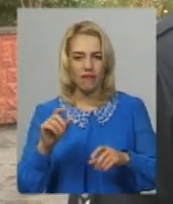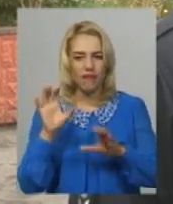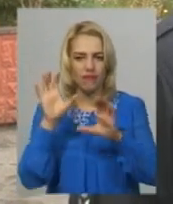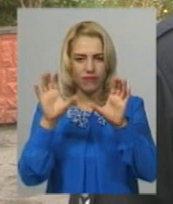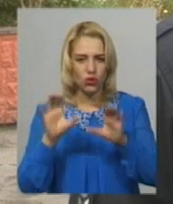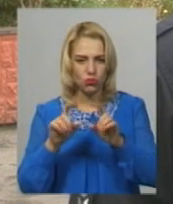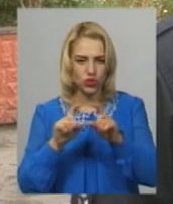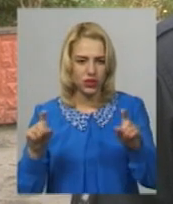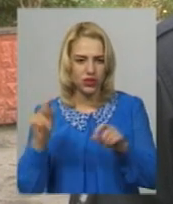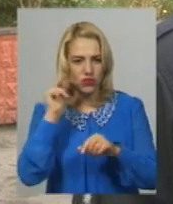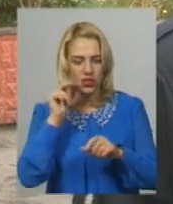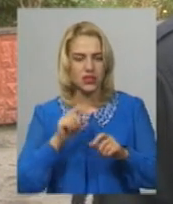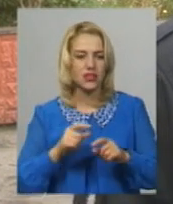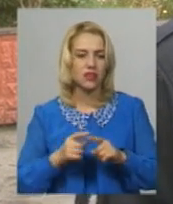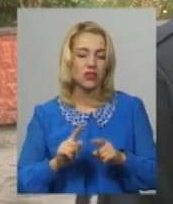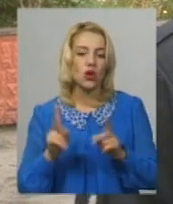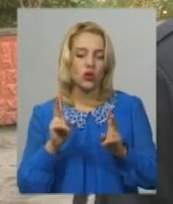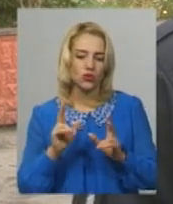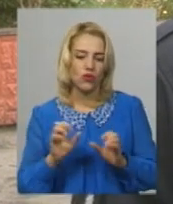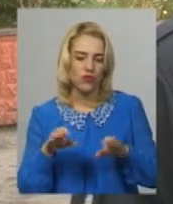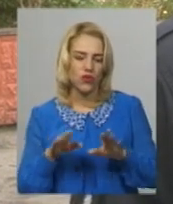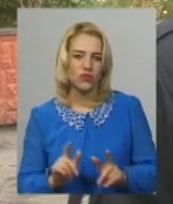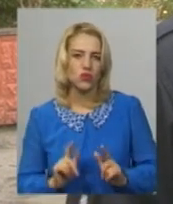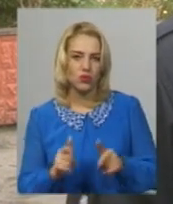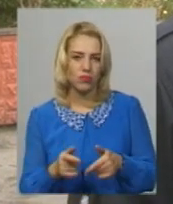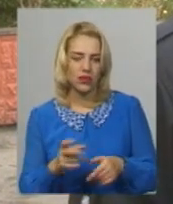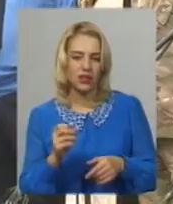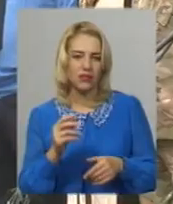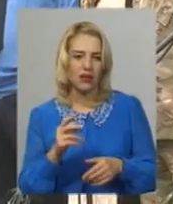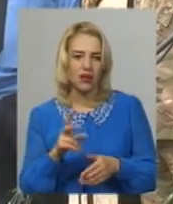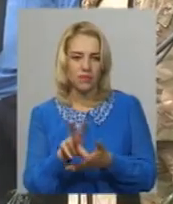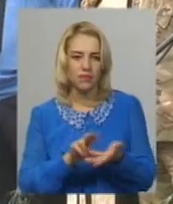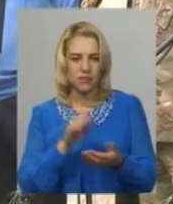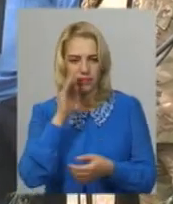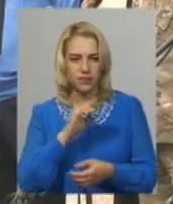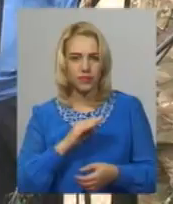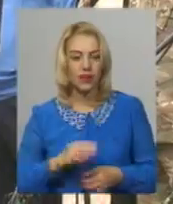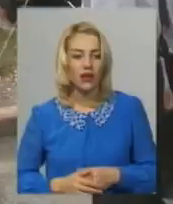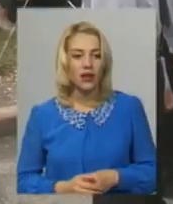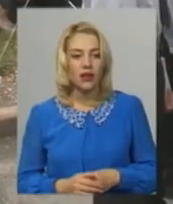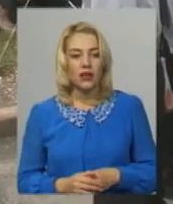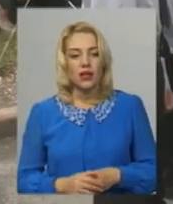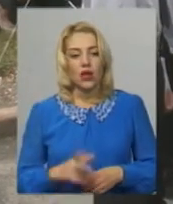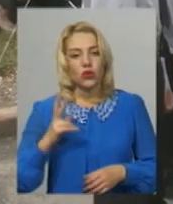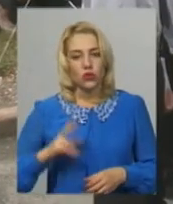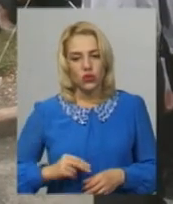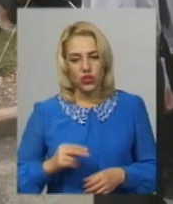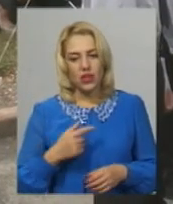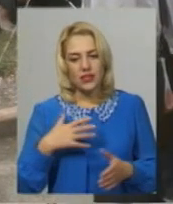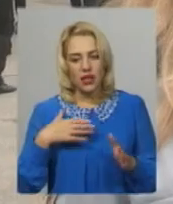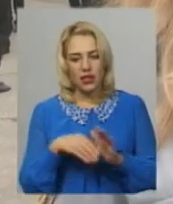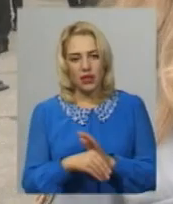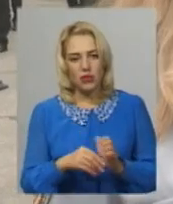діти все-таки вирішують також піти стопами батьків. Дочка загиблого Володимира Гаріяна Інна стала